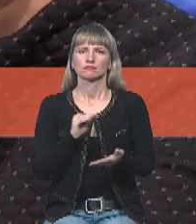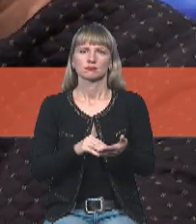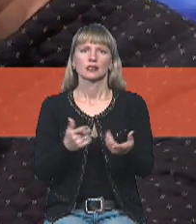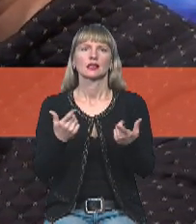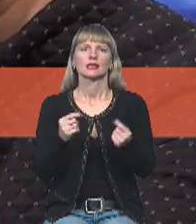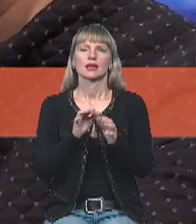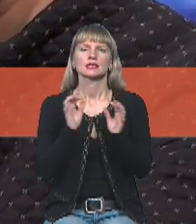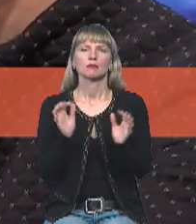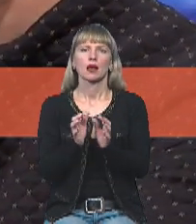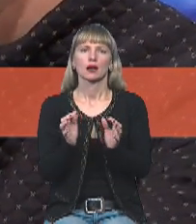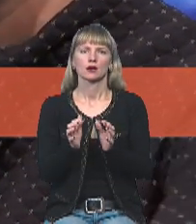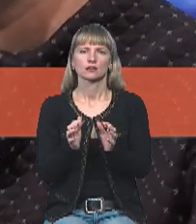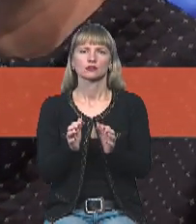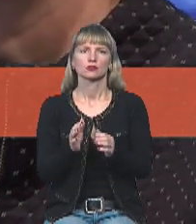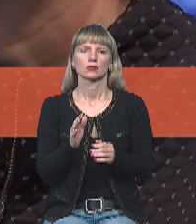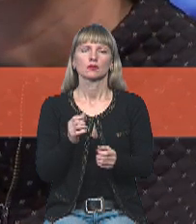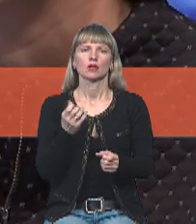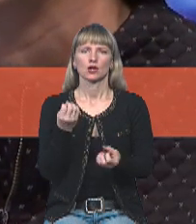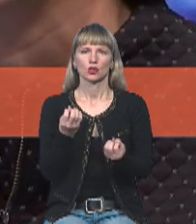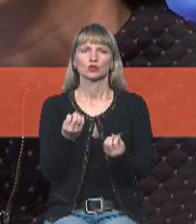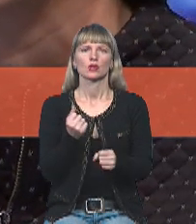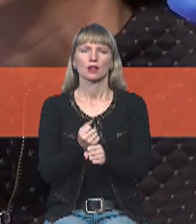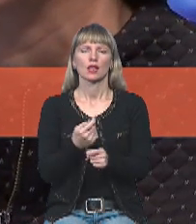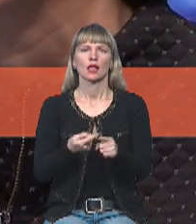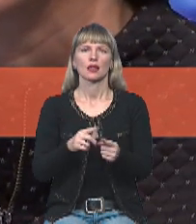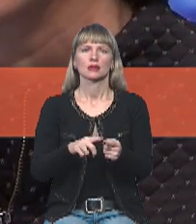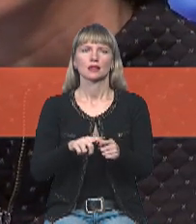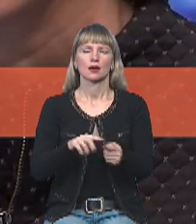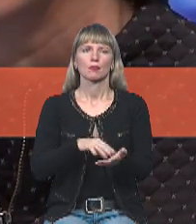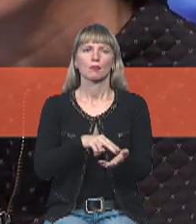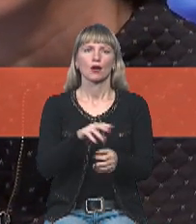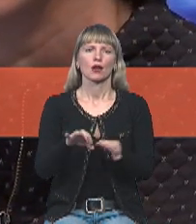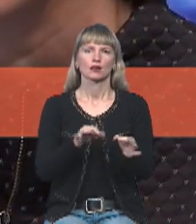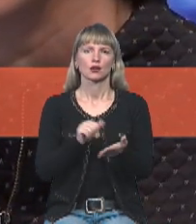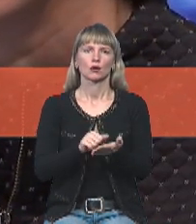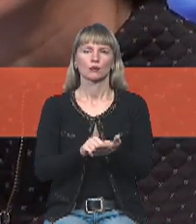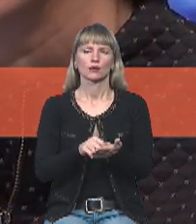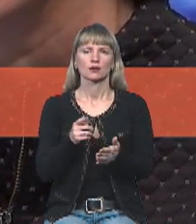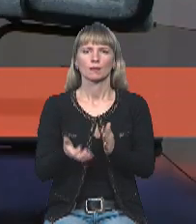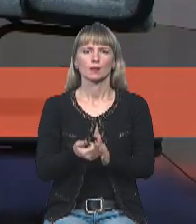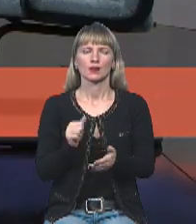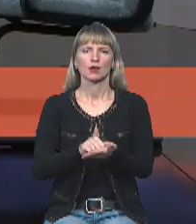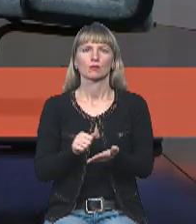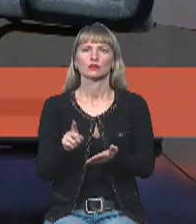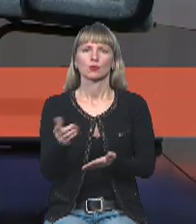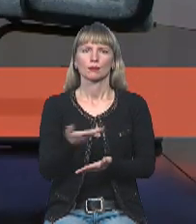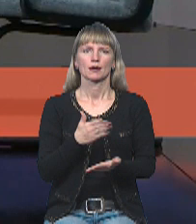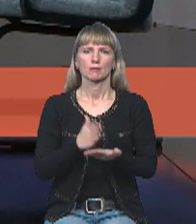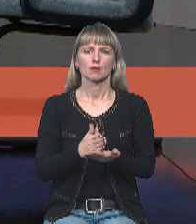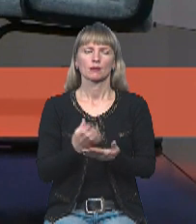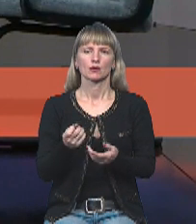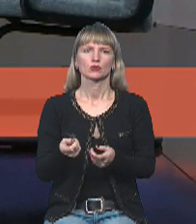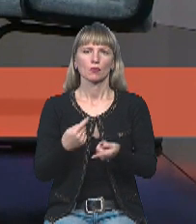де збереження. Розробляється це проєктна документація. Напевно, там воно є. Не до всіх доступ документів ми маємо. Зараз повернемось до